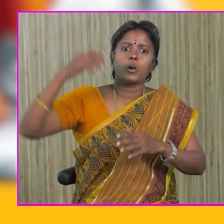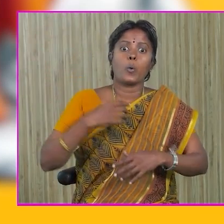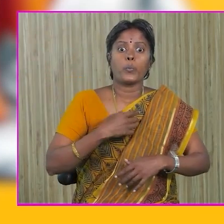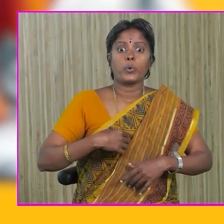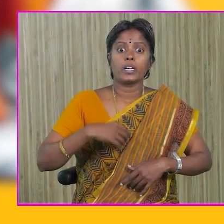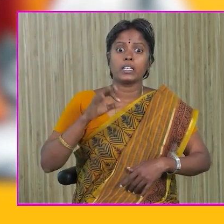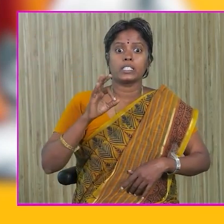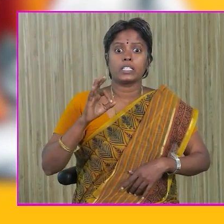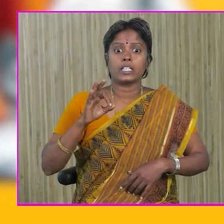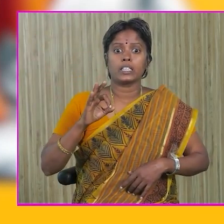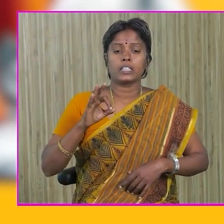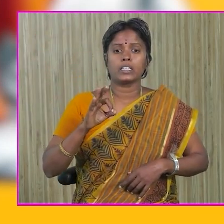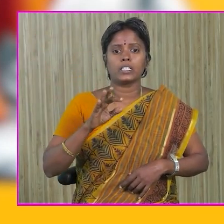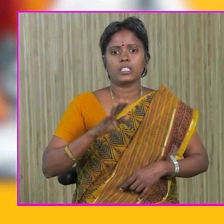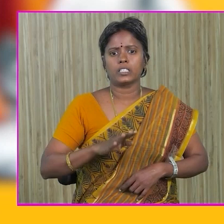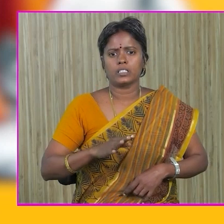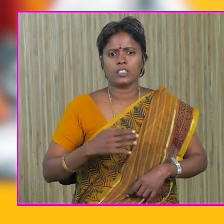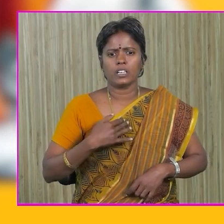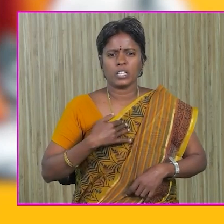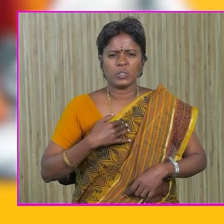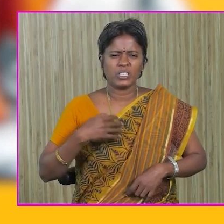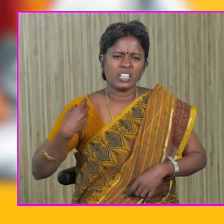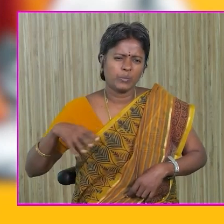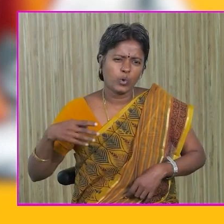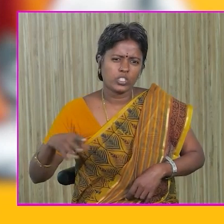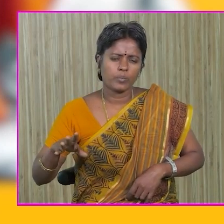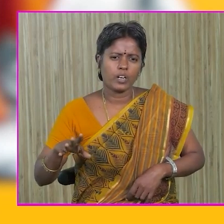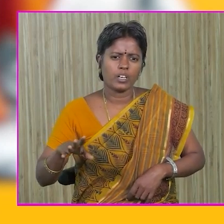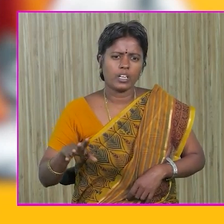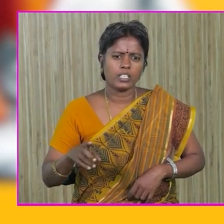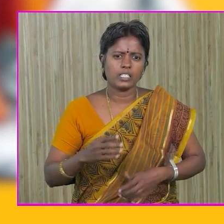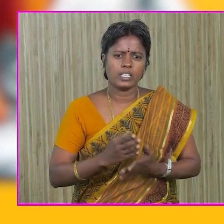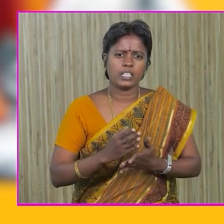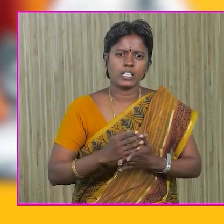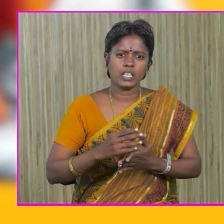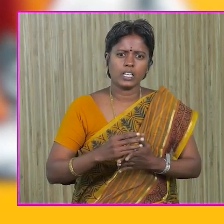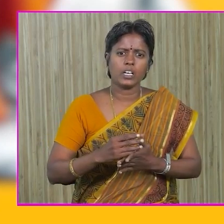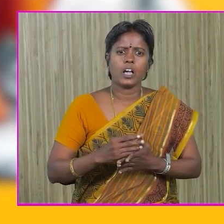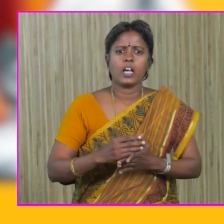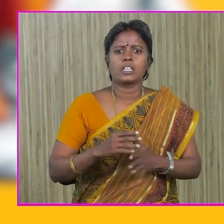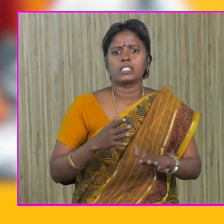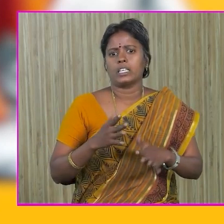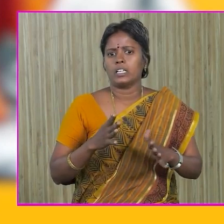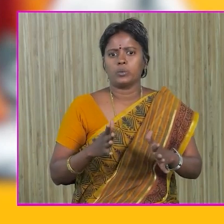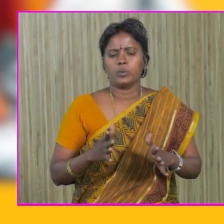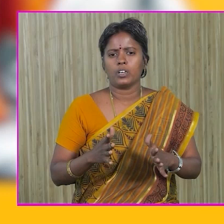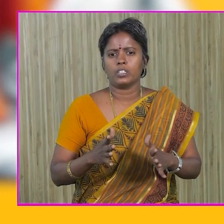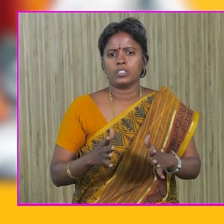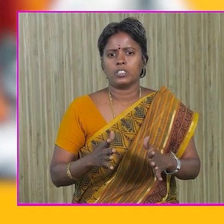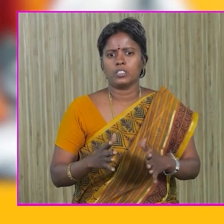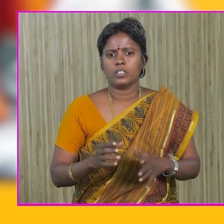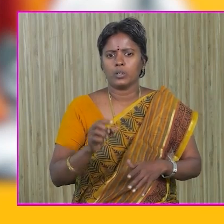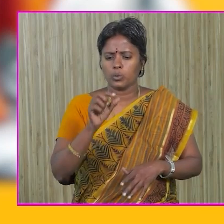இருந்தாலும் தரத்தை குறைத்து கொள்கின்ற செயலை செய்ய கூடாது.